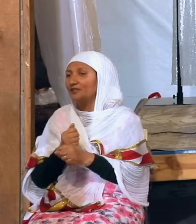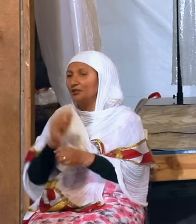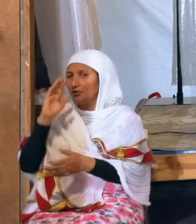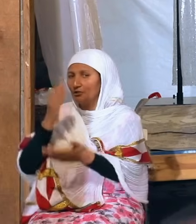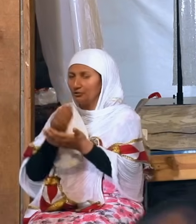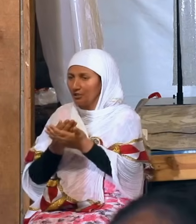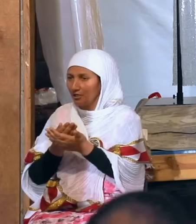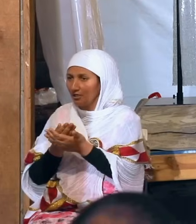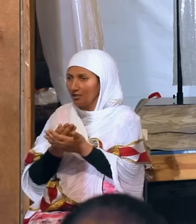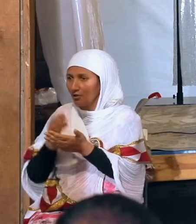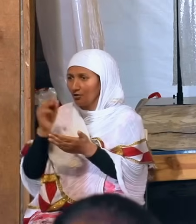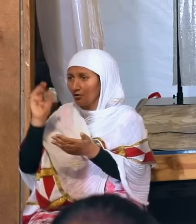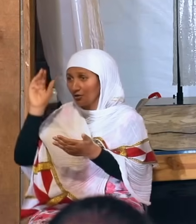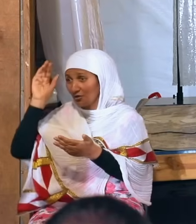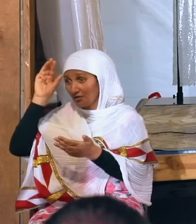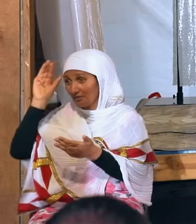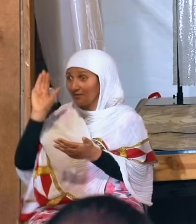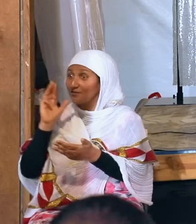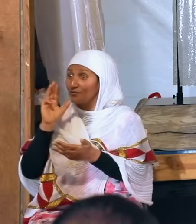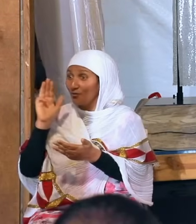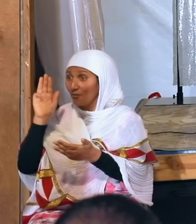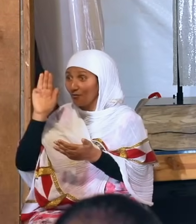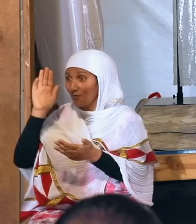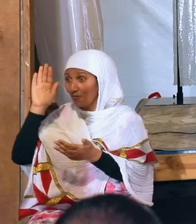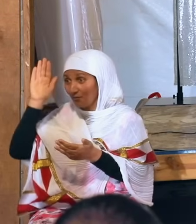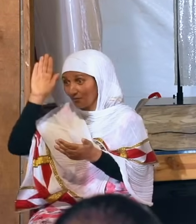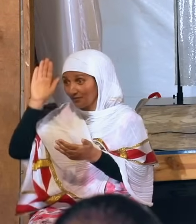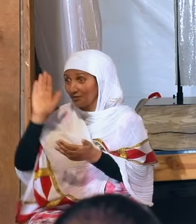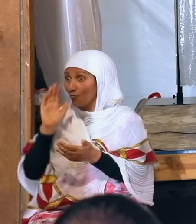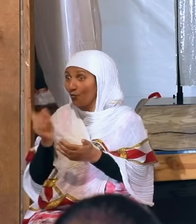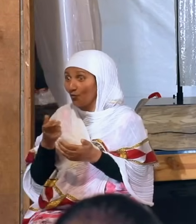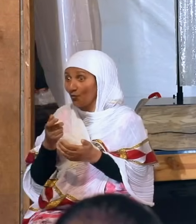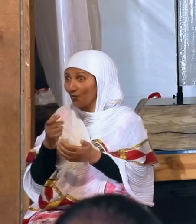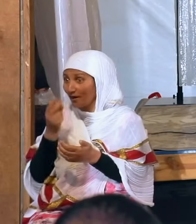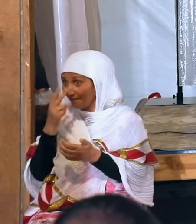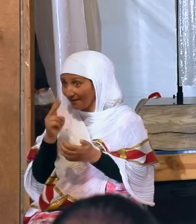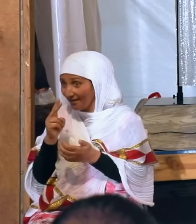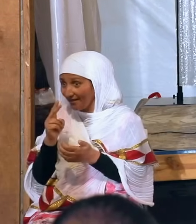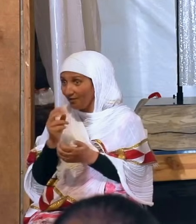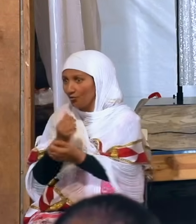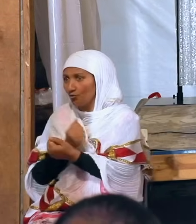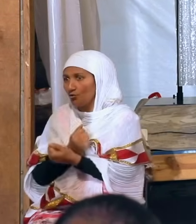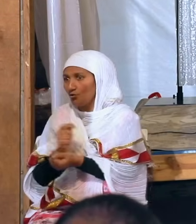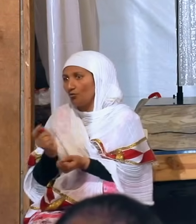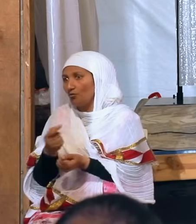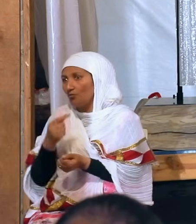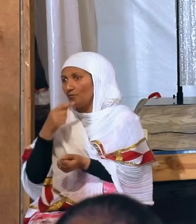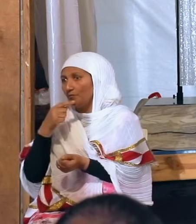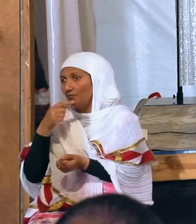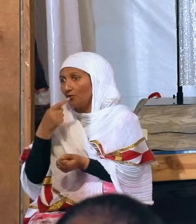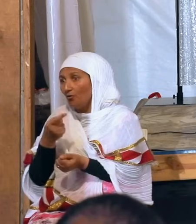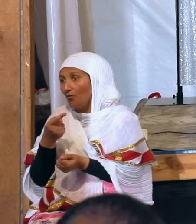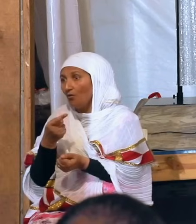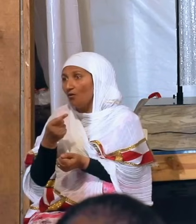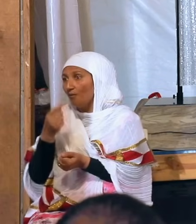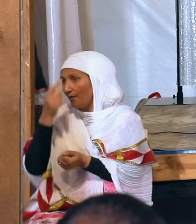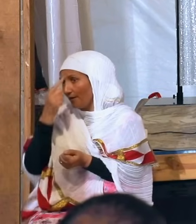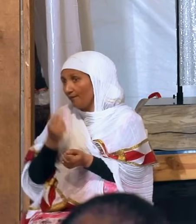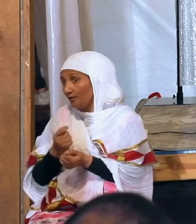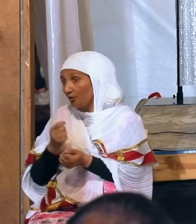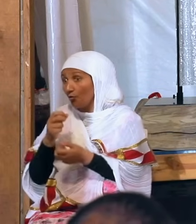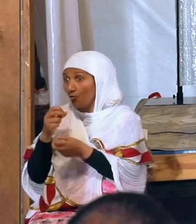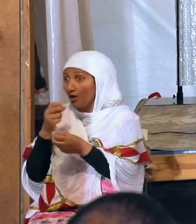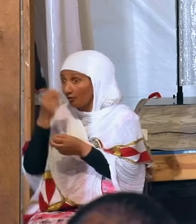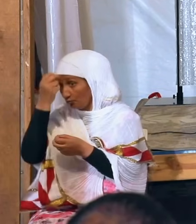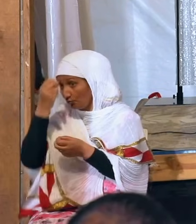ሆኖ ከመይ በወደደው እድሜ የወደደውን ይሁን ብሎ የማመን ነገር ደግሞ በወላጆች ዘንድ ይታያልና